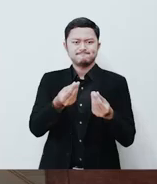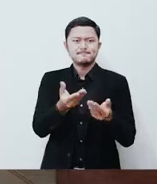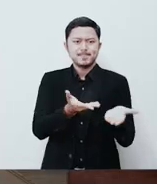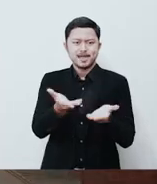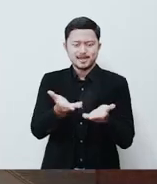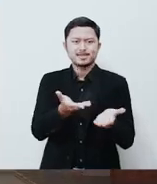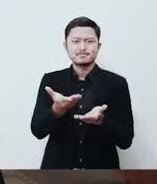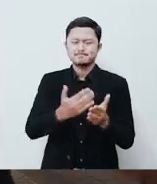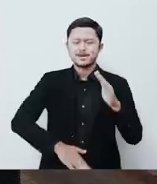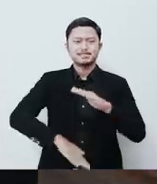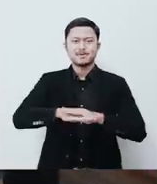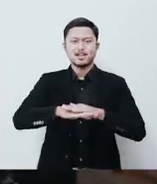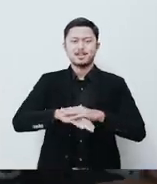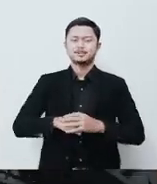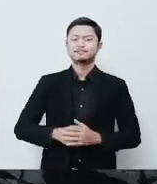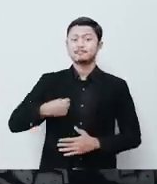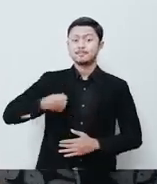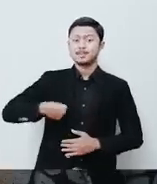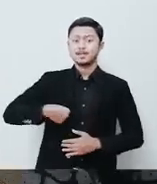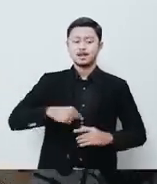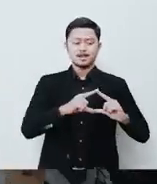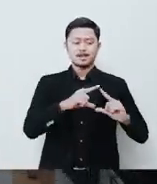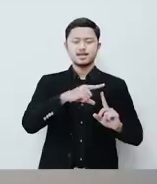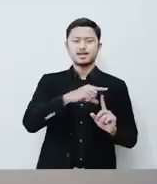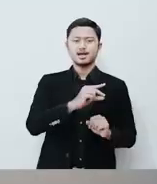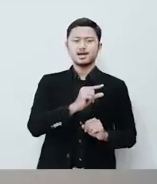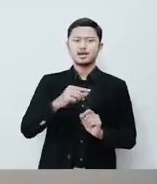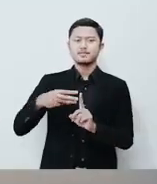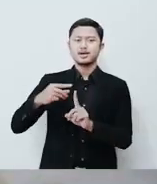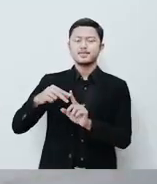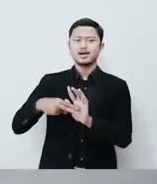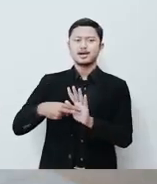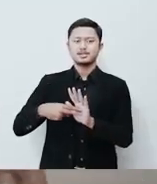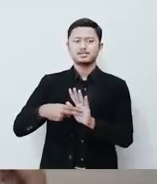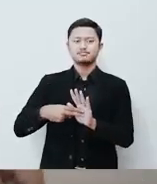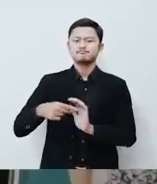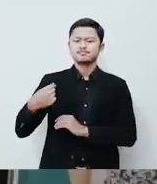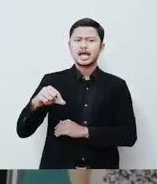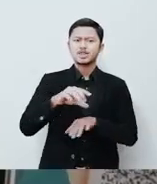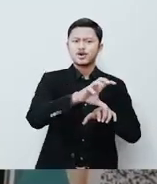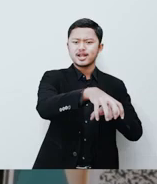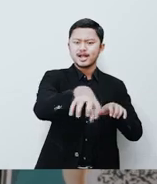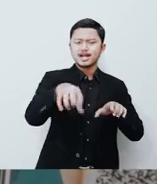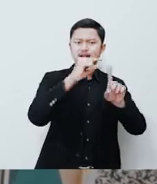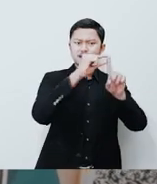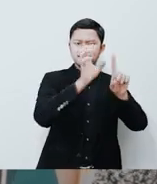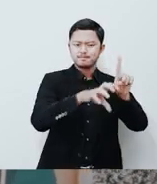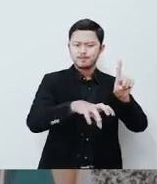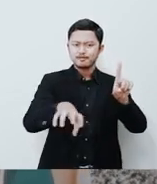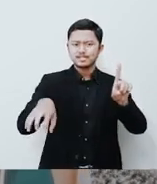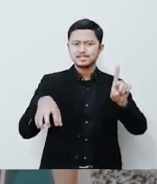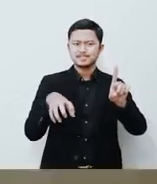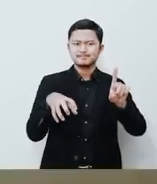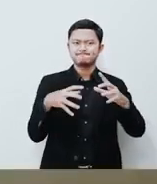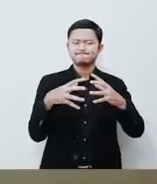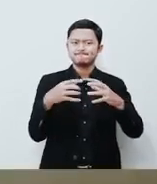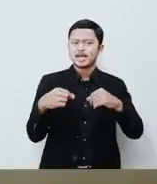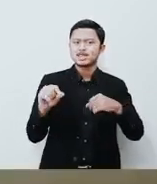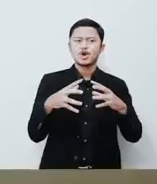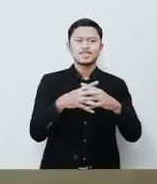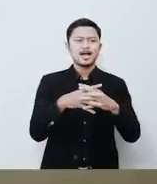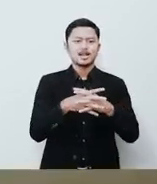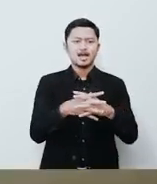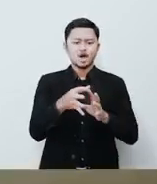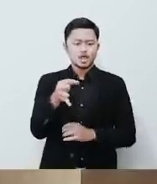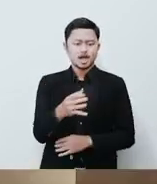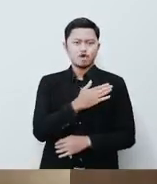disabilitas. Kementerian ATR BPN beserta seluruh kantor wilayah BPN provinsi dan kantor